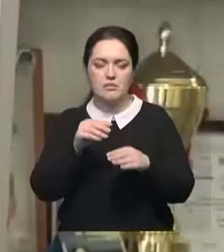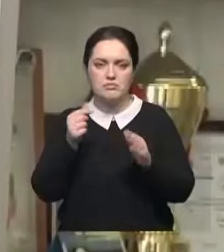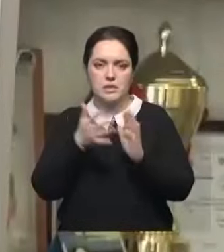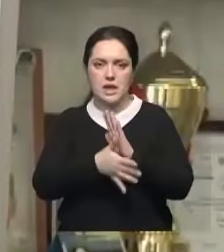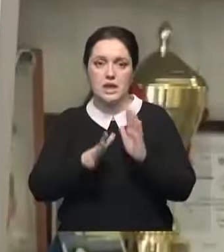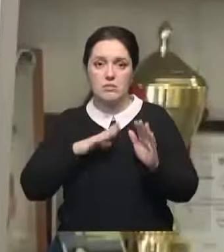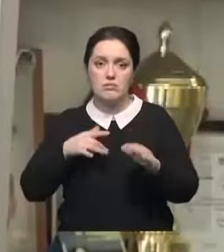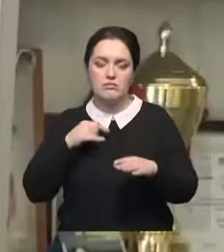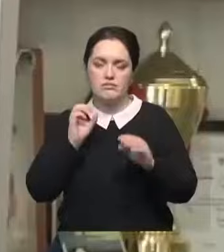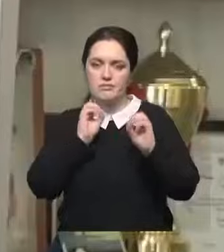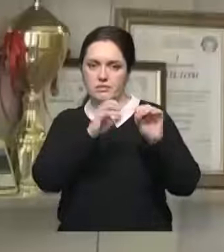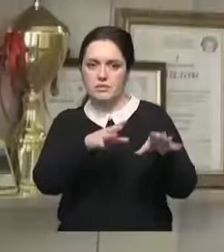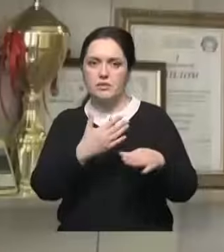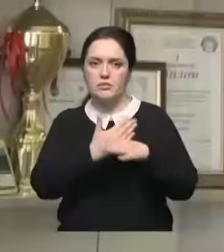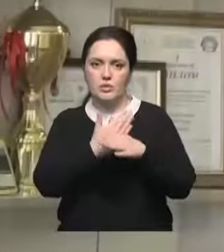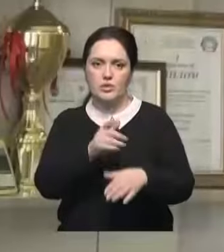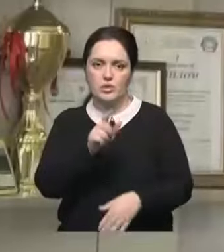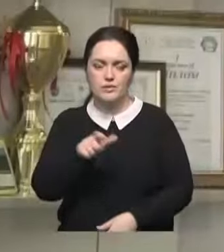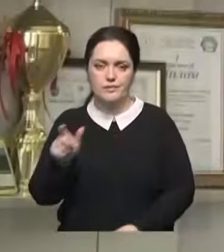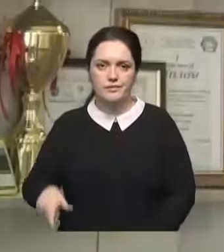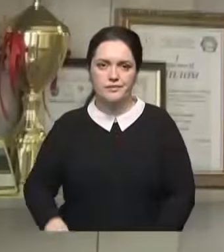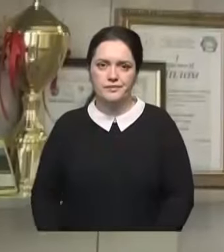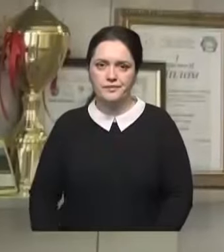копилку волонтерам. Пусть эти деньги помогут людям.